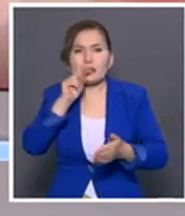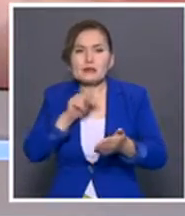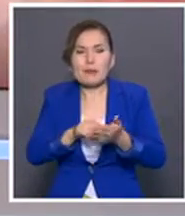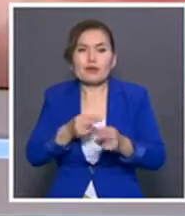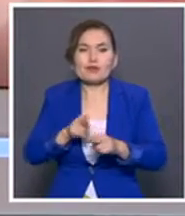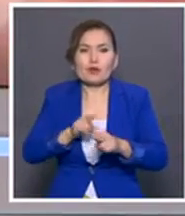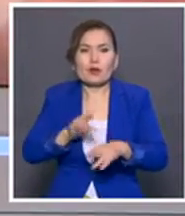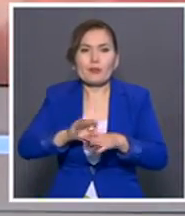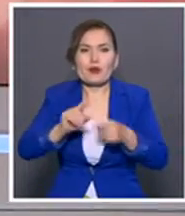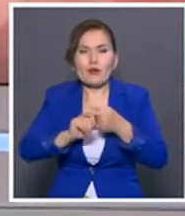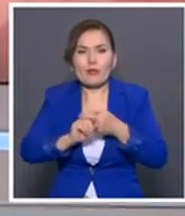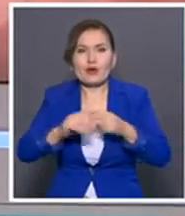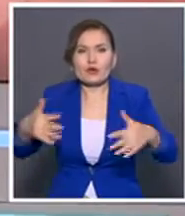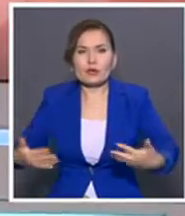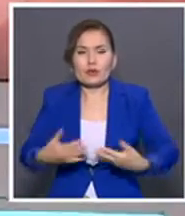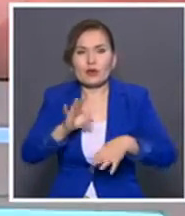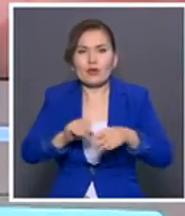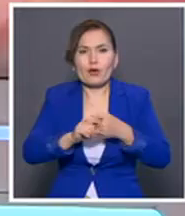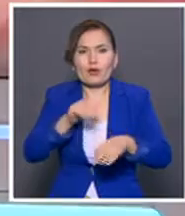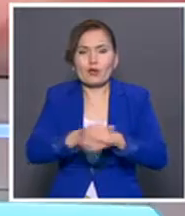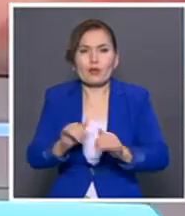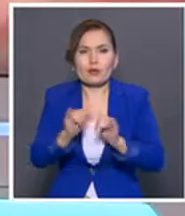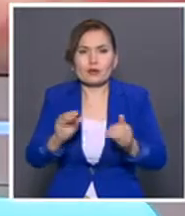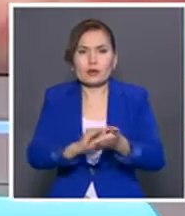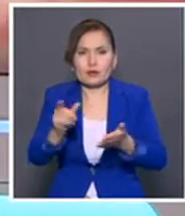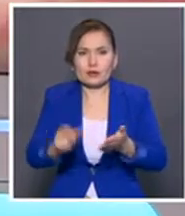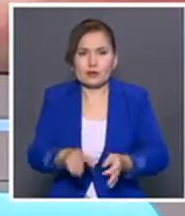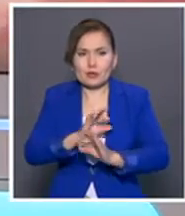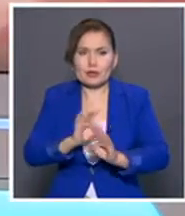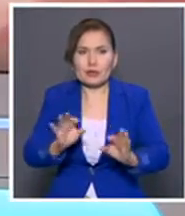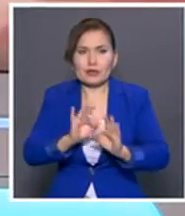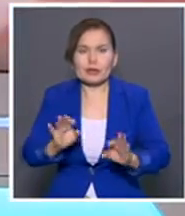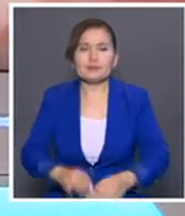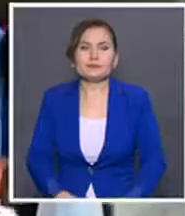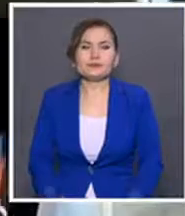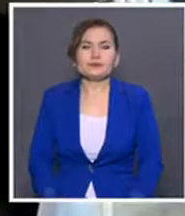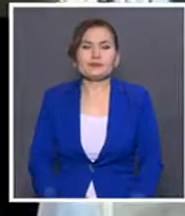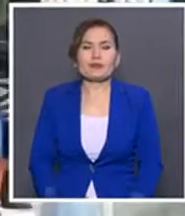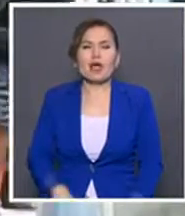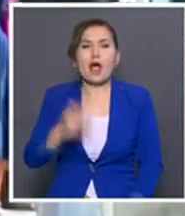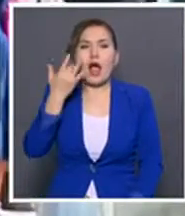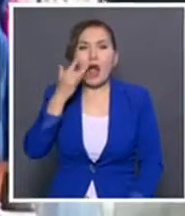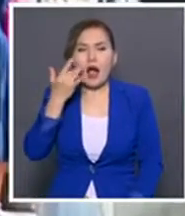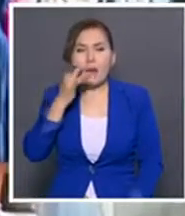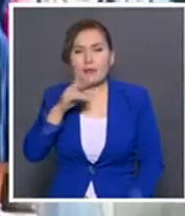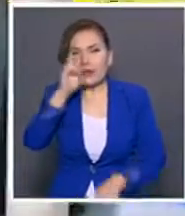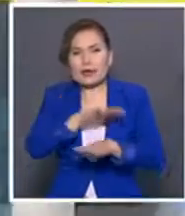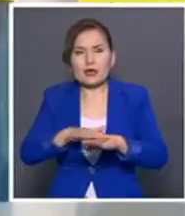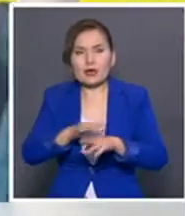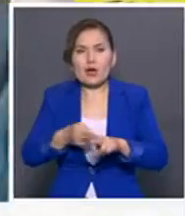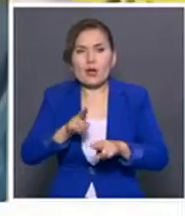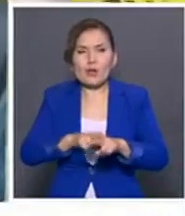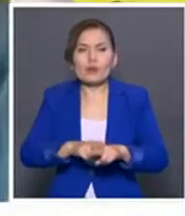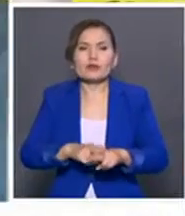пневмонияға шалдыққандар бірнеше есеге көбейді. Тақырыпты Арыстан Ырысбек жалғастырады. Ақышта жартайды 1 миллион адам